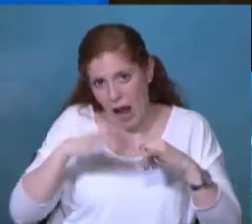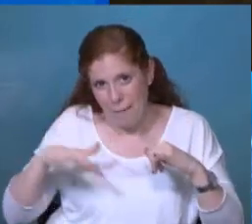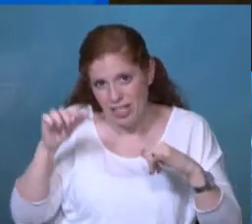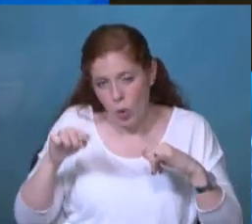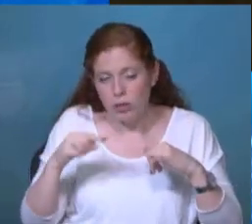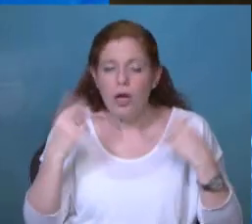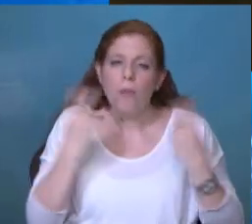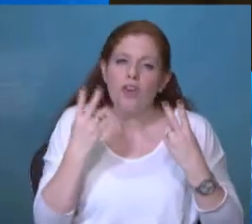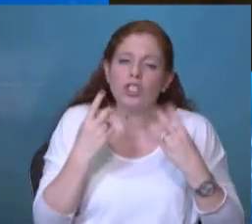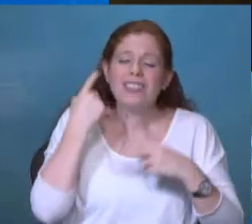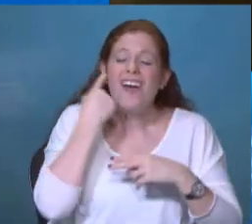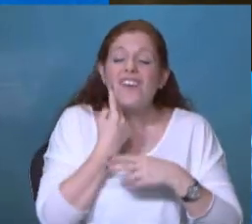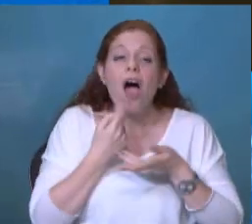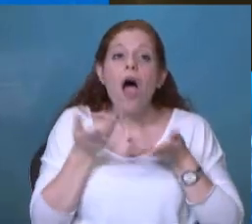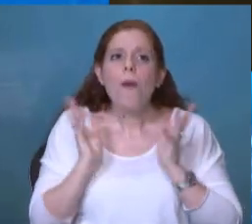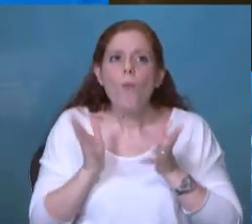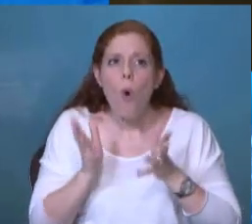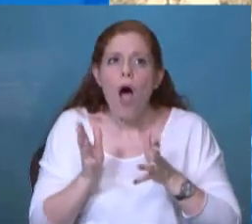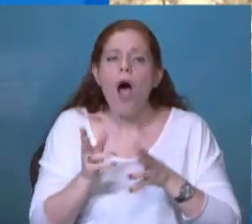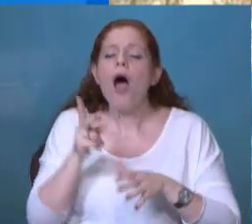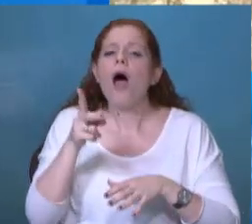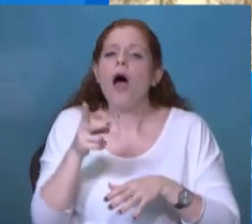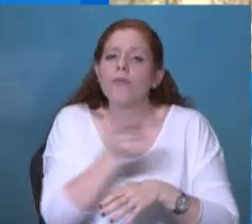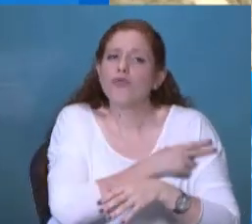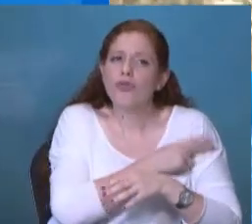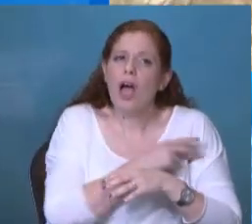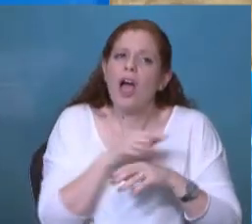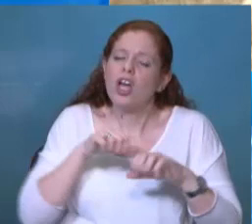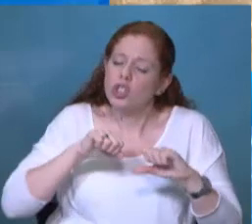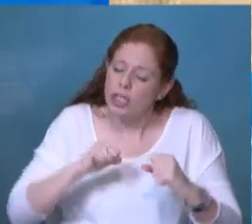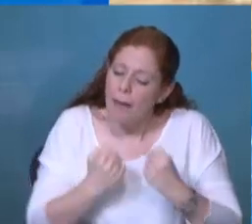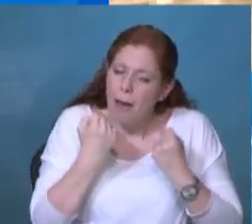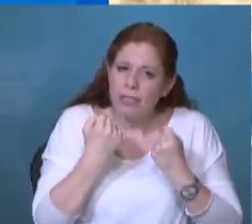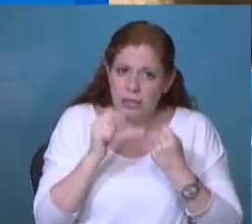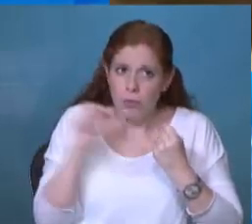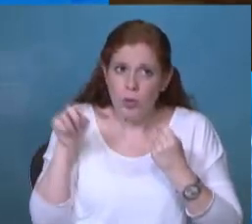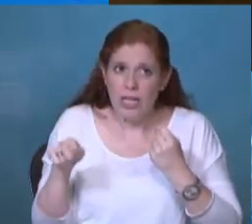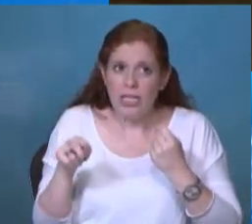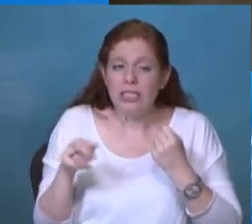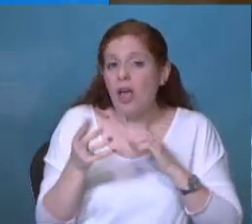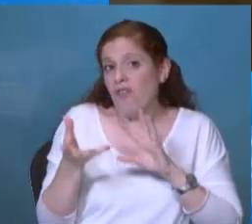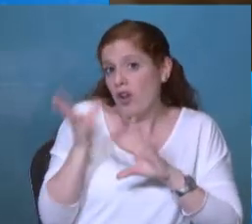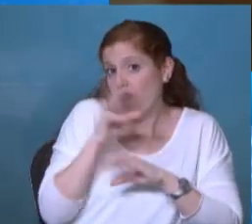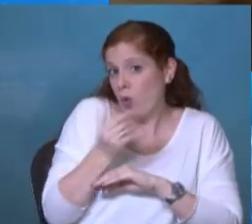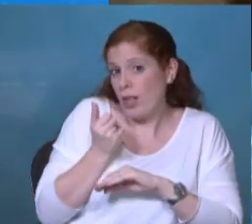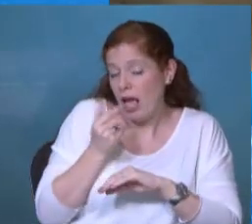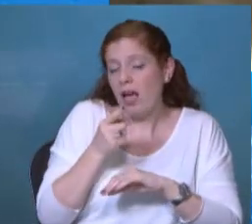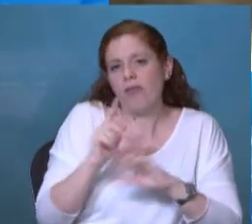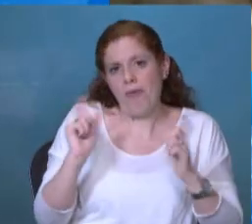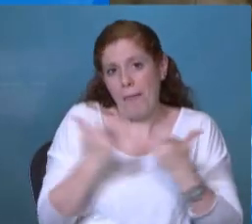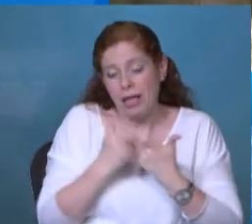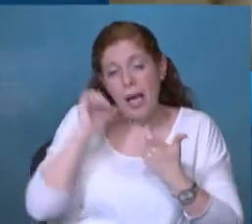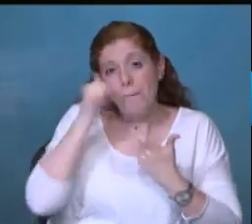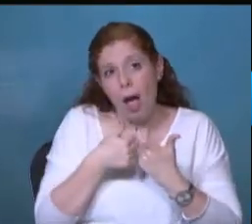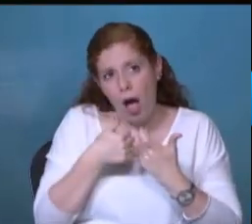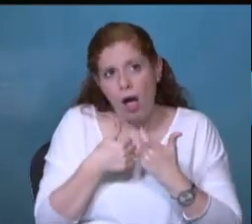שמדובר בעבירה חמורה מאוד, המשטרה השקיעה הרבה מאוד מאמצים בנושא הזה, ולפנות ערב כאמור מעצר. מחר מתכוונים